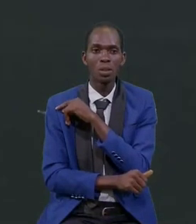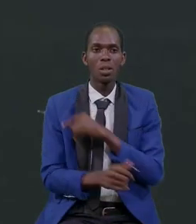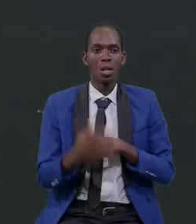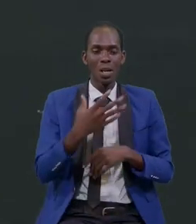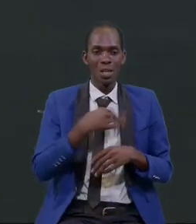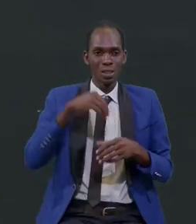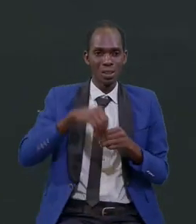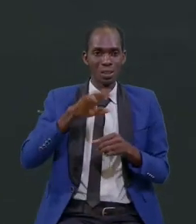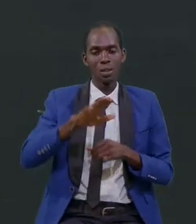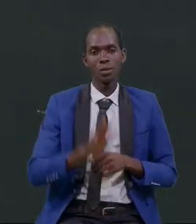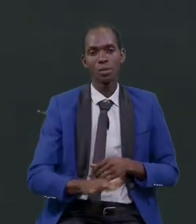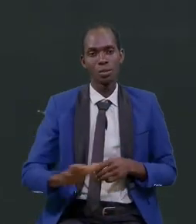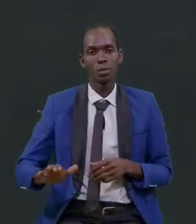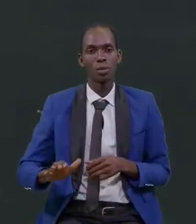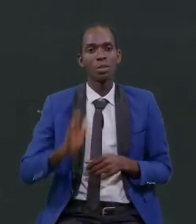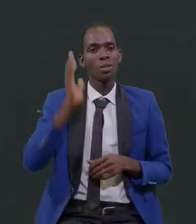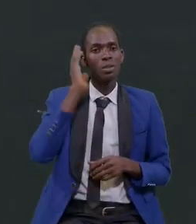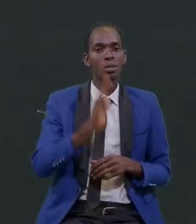seront bénies